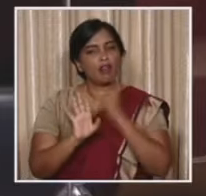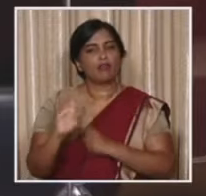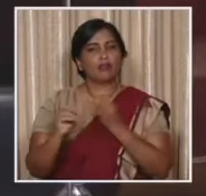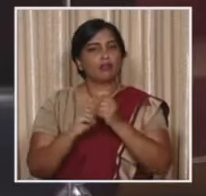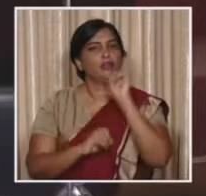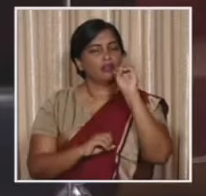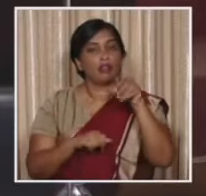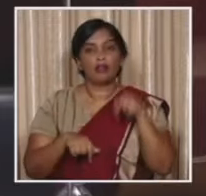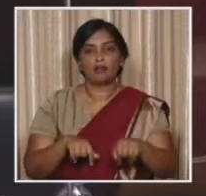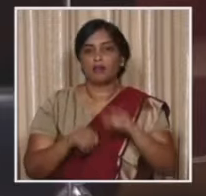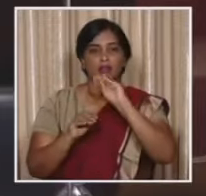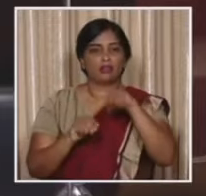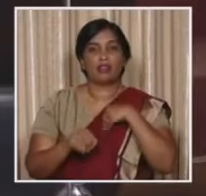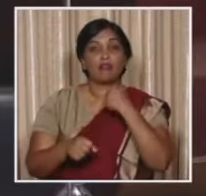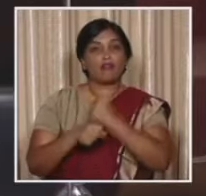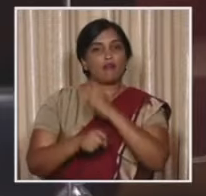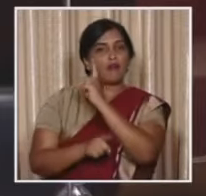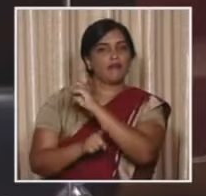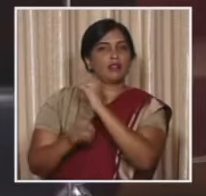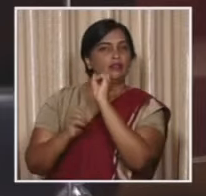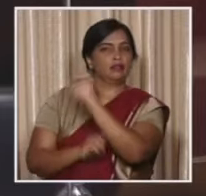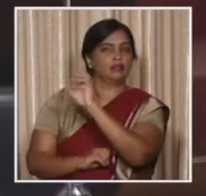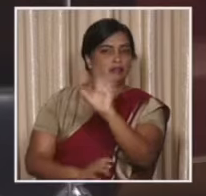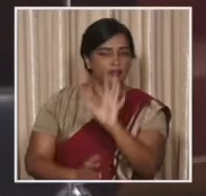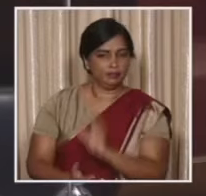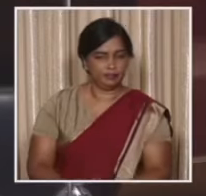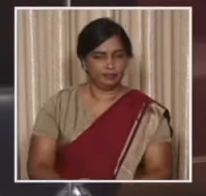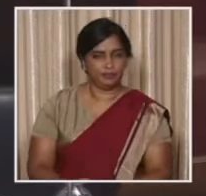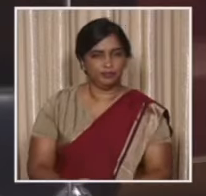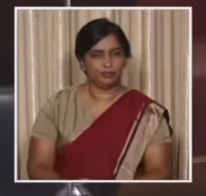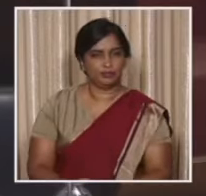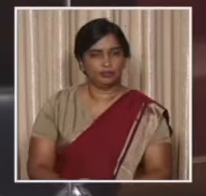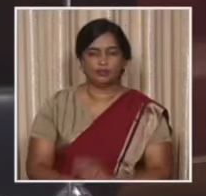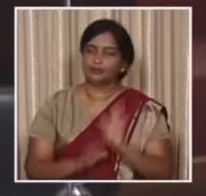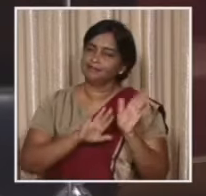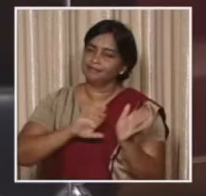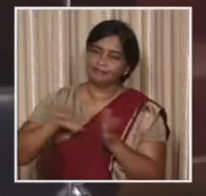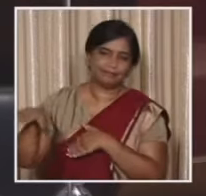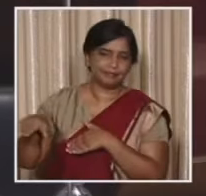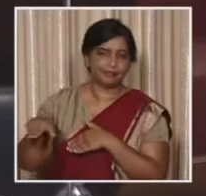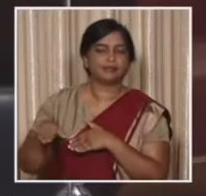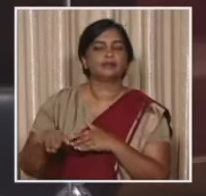dia mampu ne, anduk pakai hari itu rada dulu. Ini betulnya dia mampu.